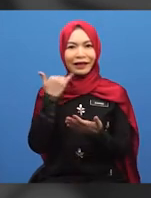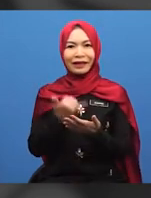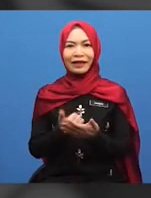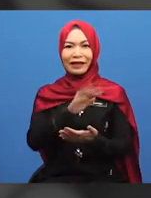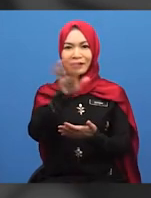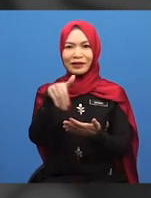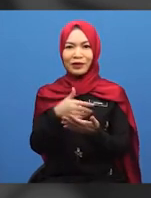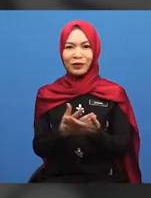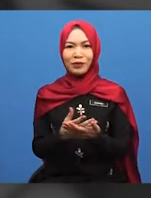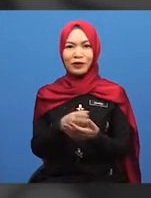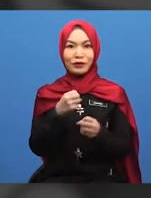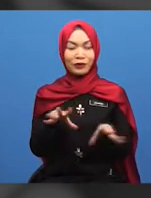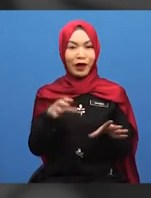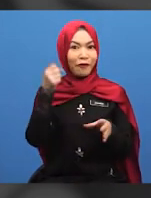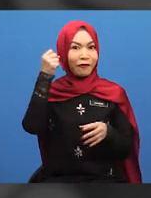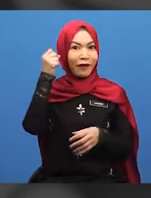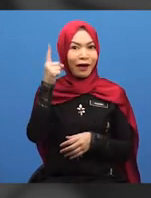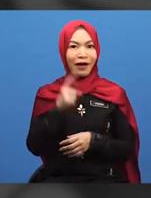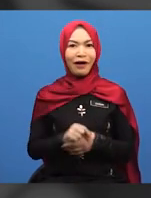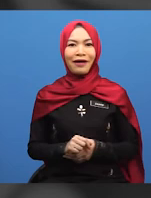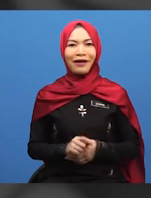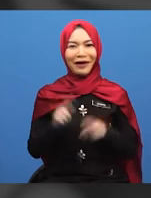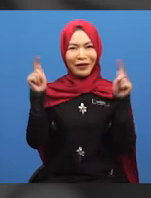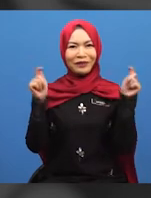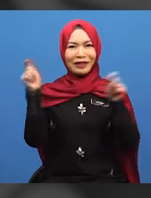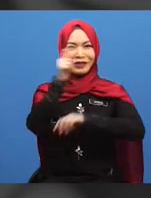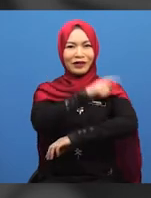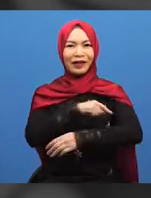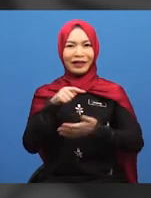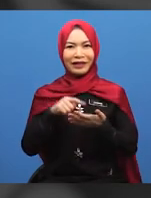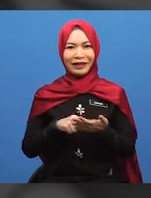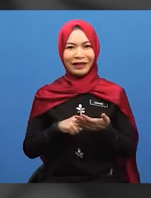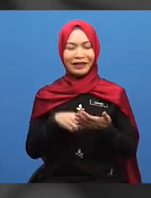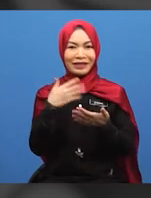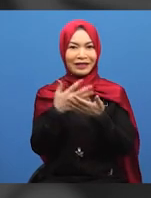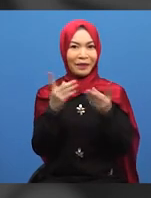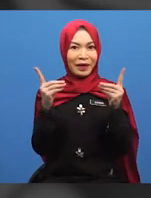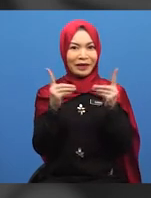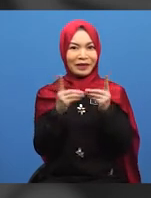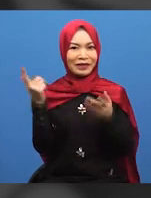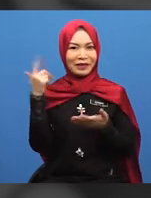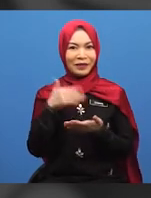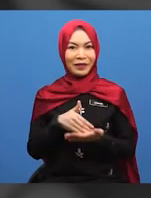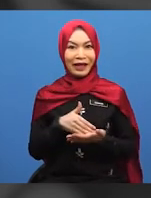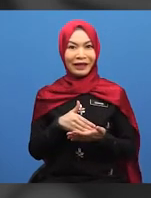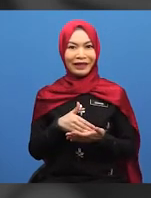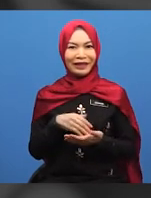yakin pelajar semua telah menguasai topik kadar pertukaran asing. Sehingga kita berjumpa lagi,